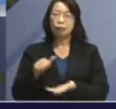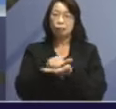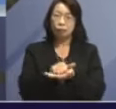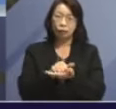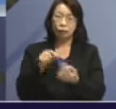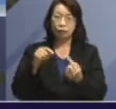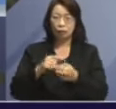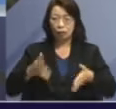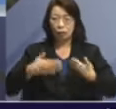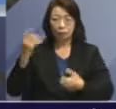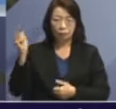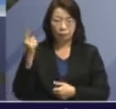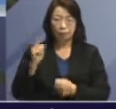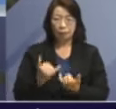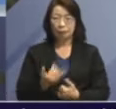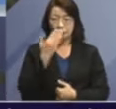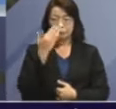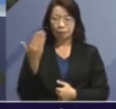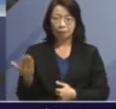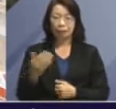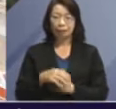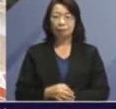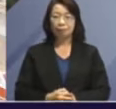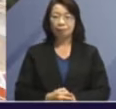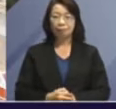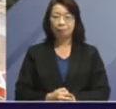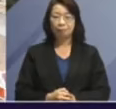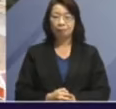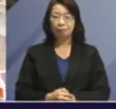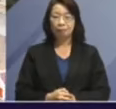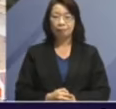วดเร็วแล้วก็ประหยัดด้วยค่ะไปติดตามรับชมกันค่ะ